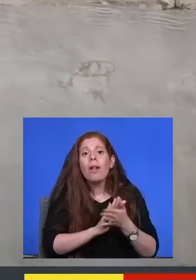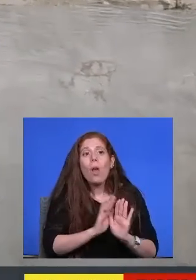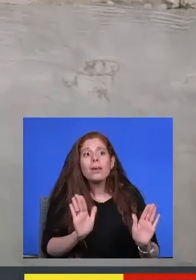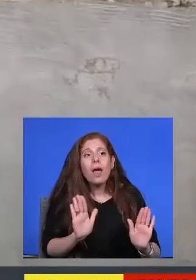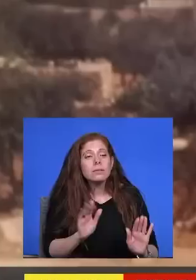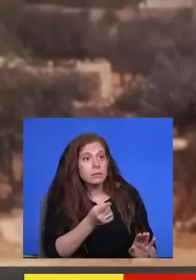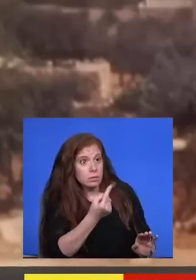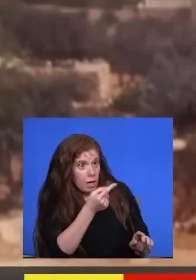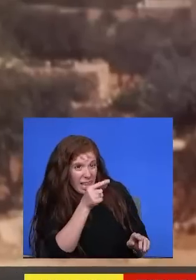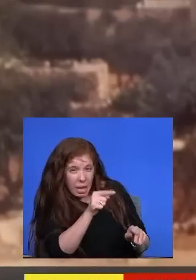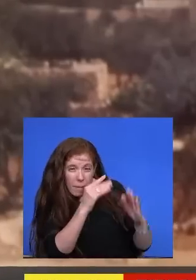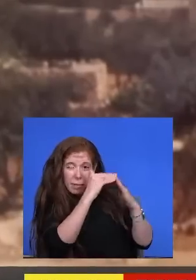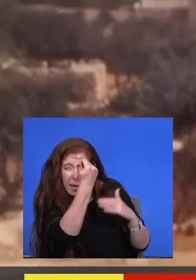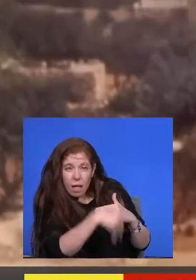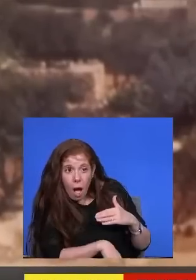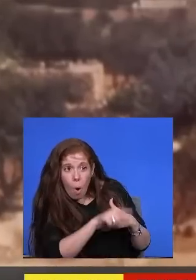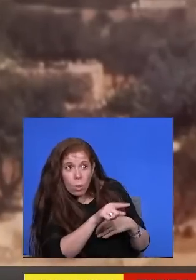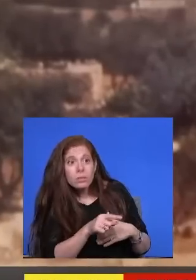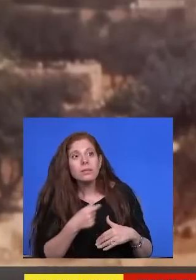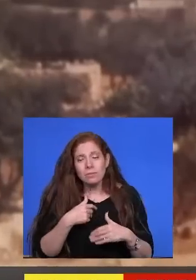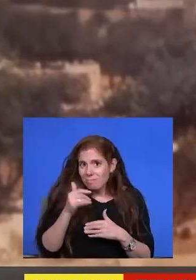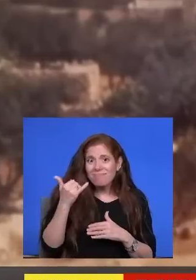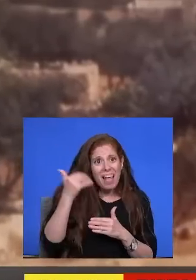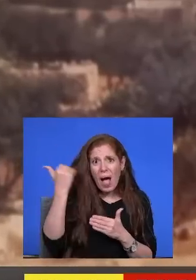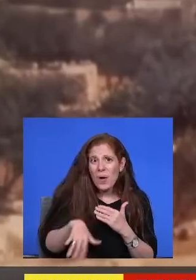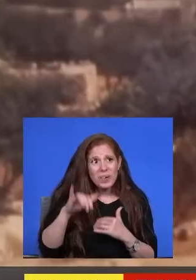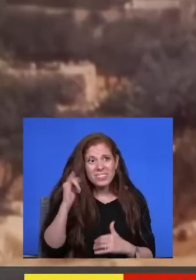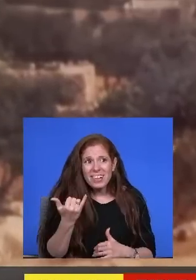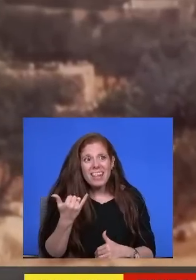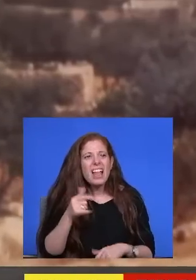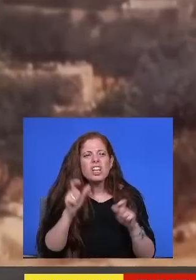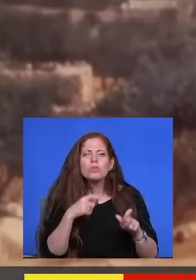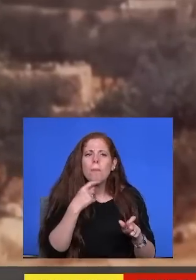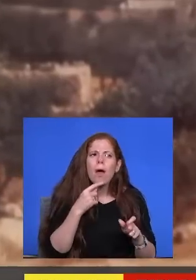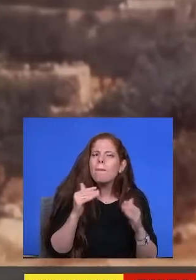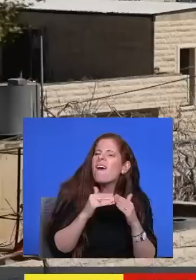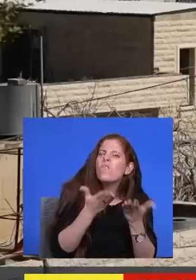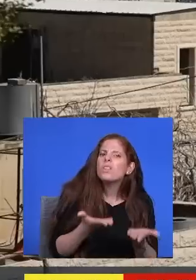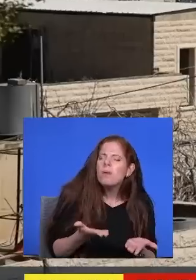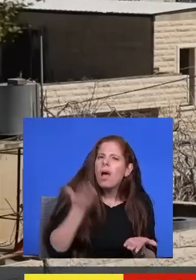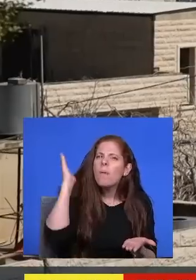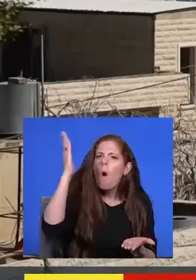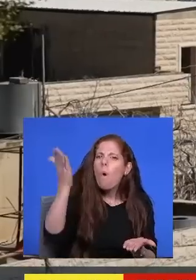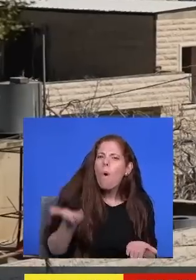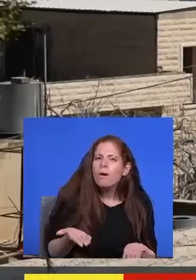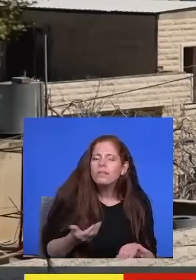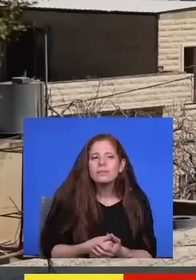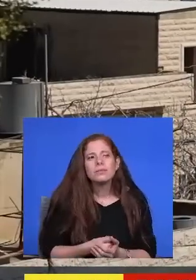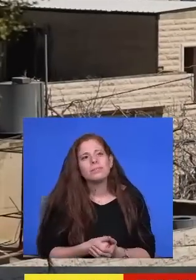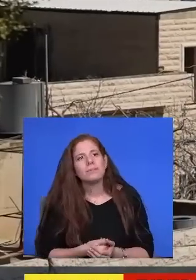كنتم البيت الأخير يعني؟ كنا البيت الأخير فعلاً الناس تقول لهم بعيد أنتم وين أنتم بعيد